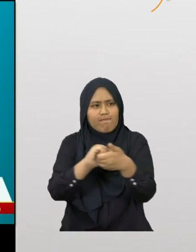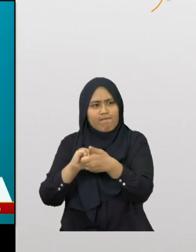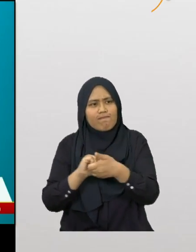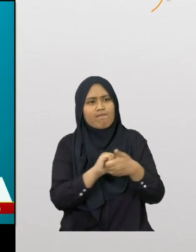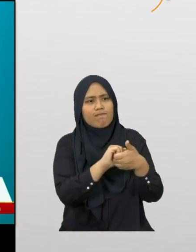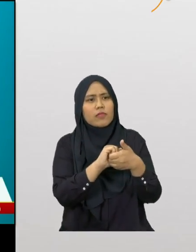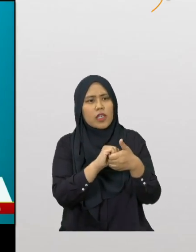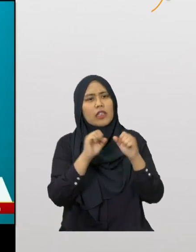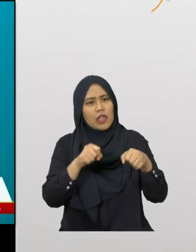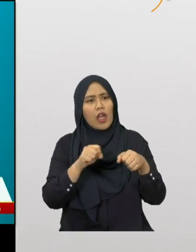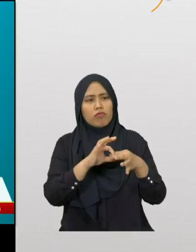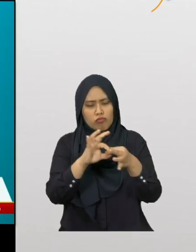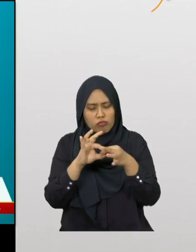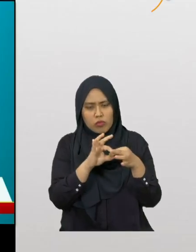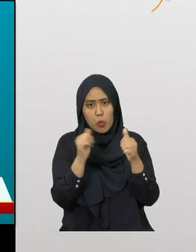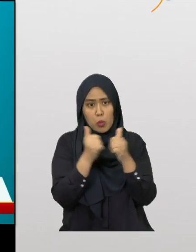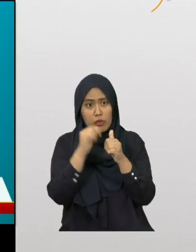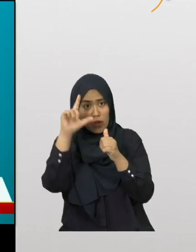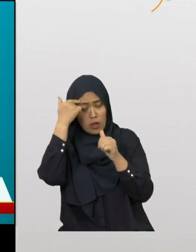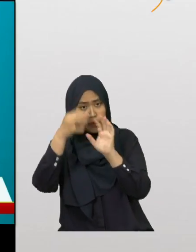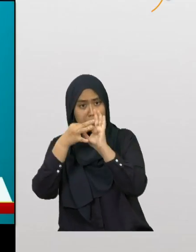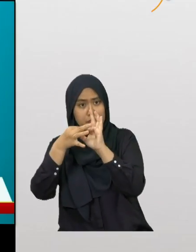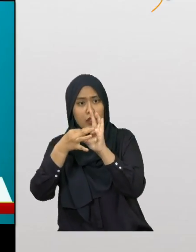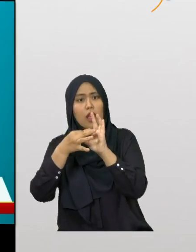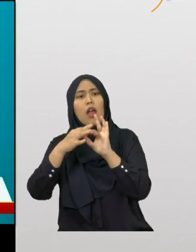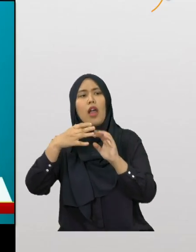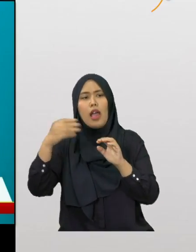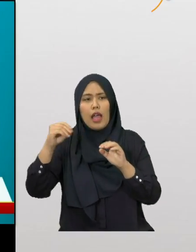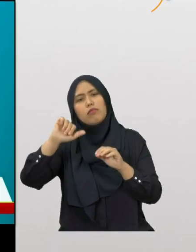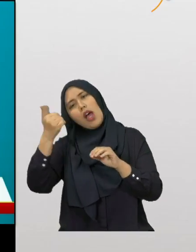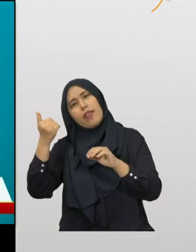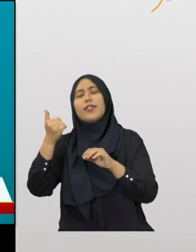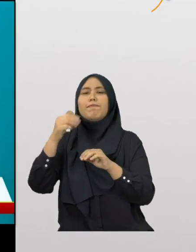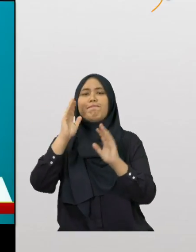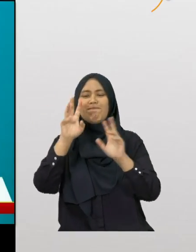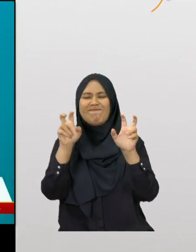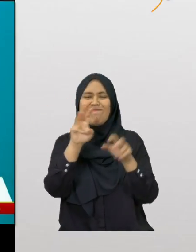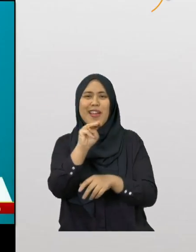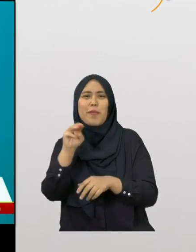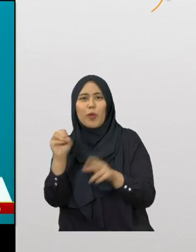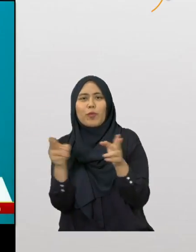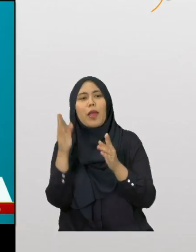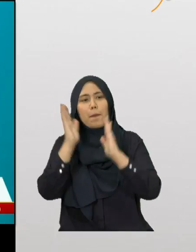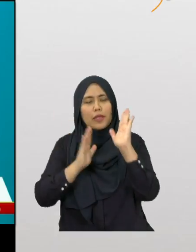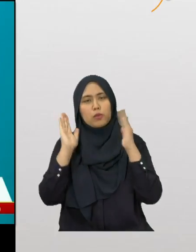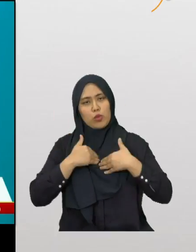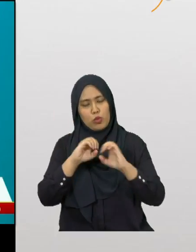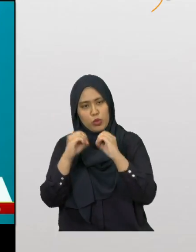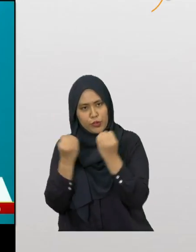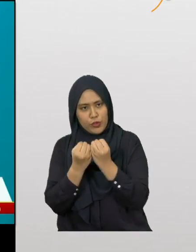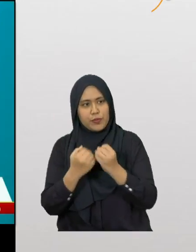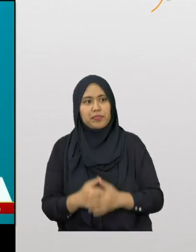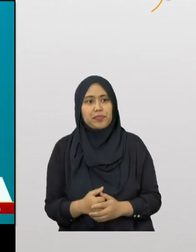berkolaborasi bersama pemerintah serta badan-badan Melayu Islam yang lain. Dengan itu, mereka akan